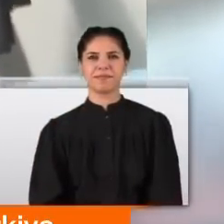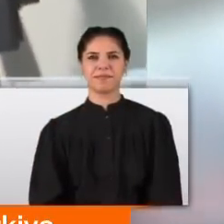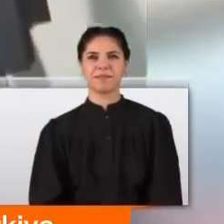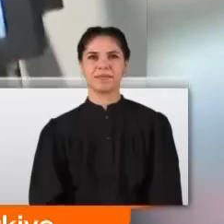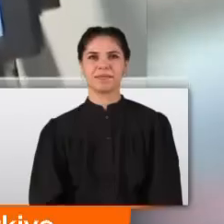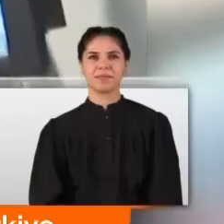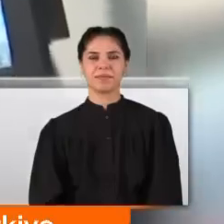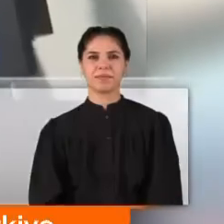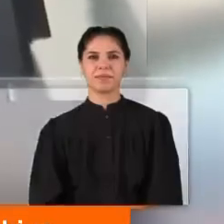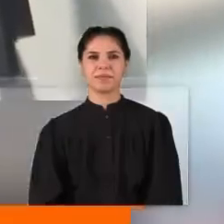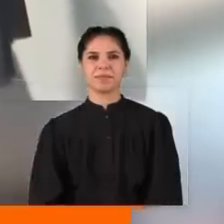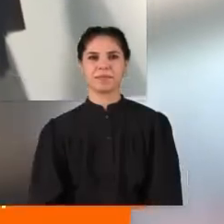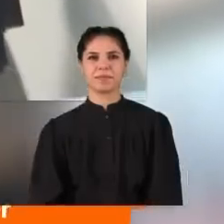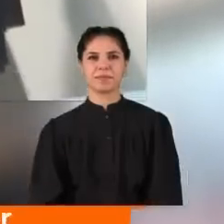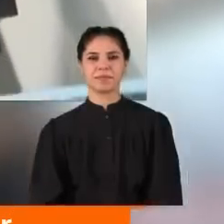yoldayım.